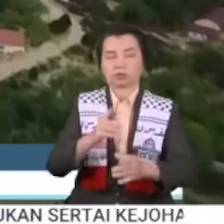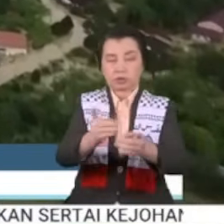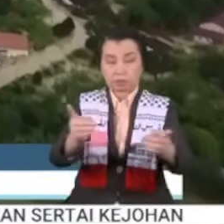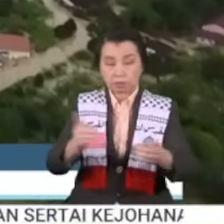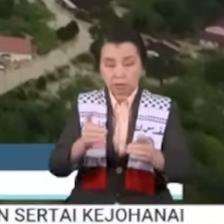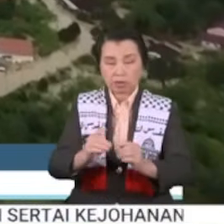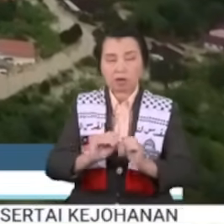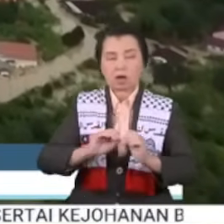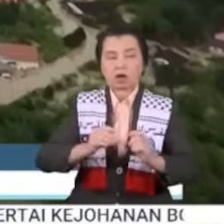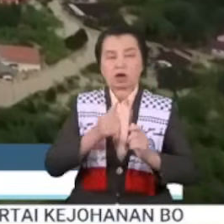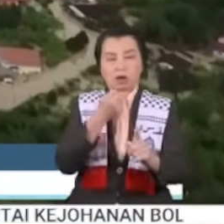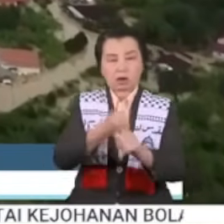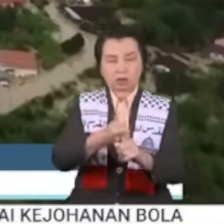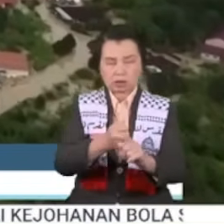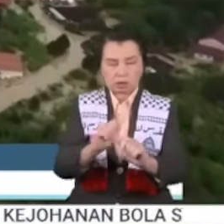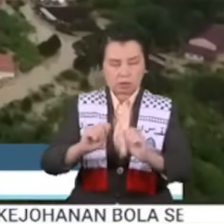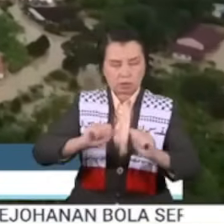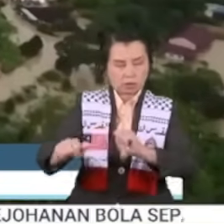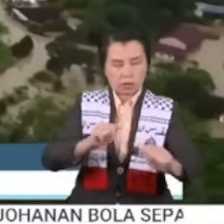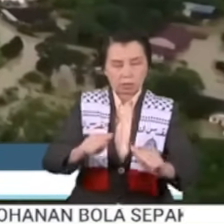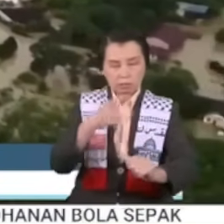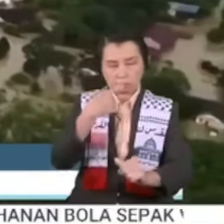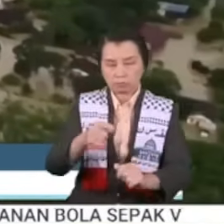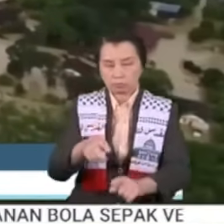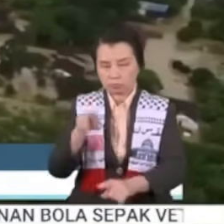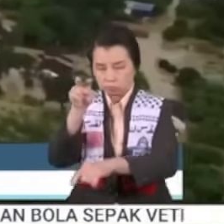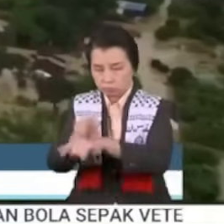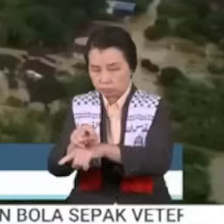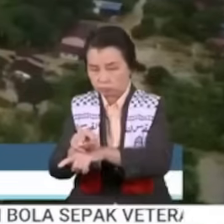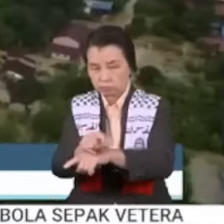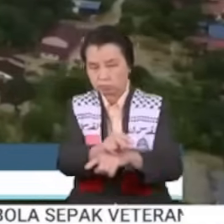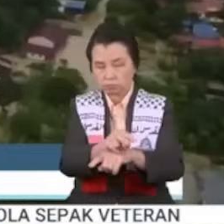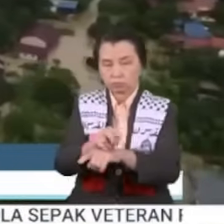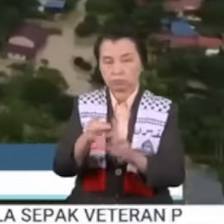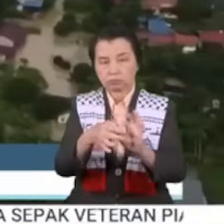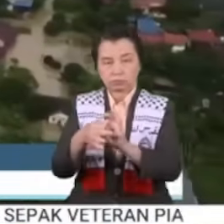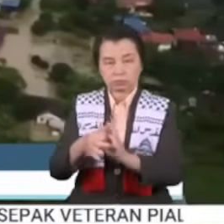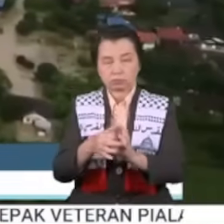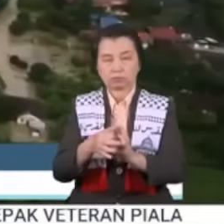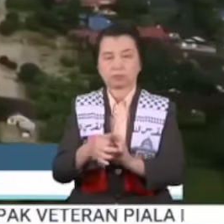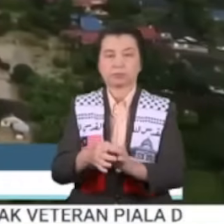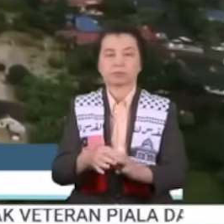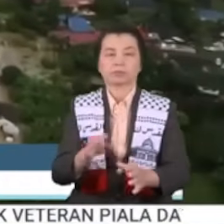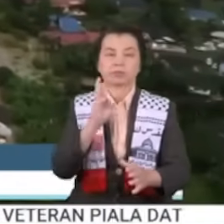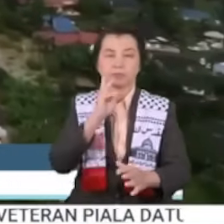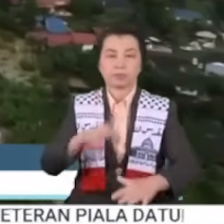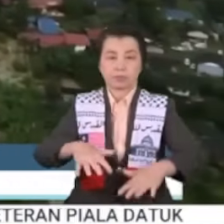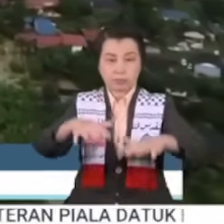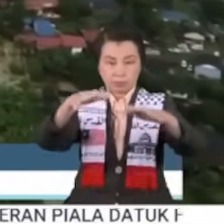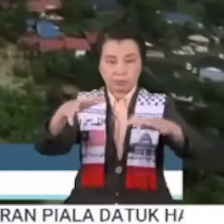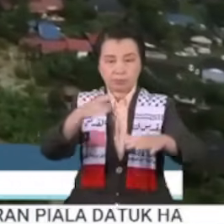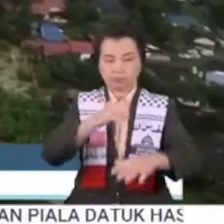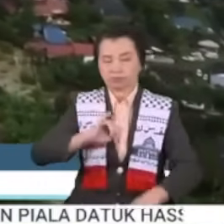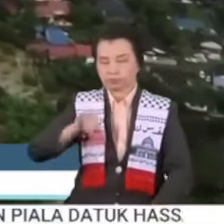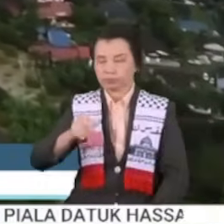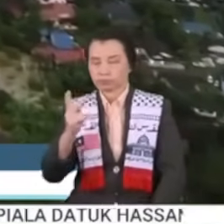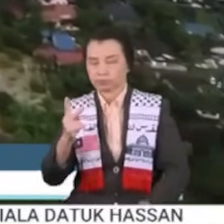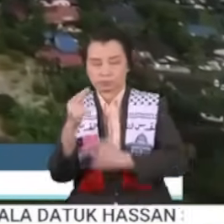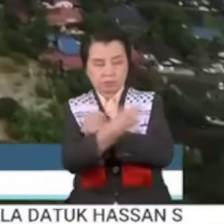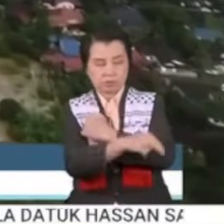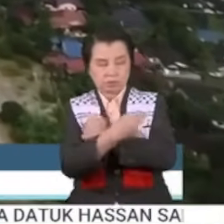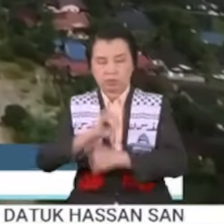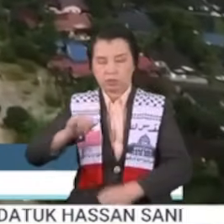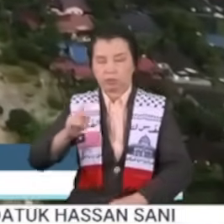juga diarah diaktifkan bagi tujuan Pemantauan dan koordinasi pengurusan bencana jawatankuasa pengurusan bencana negeri dan jawatankuasa